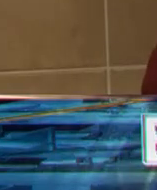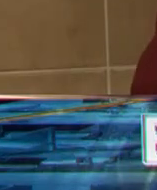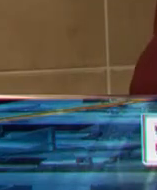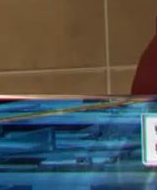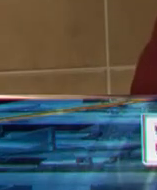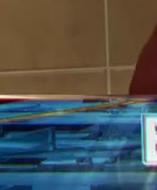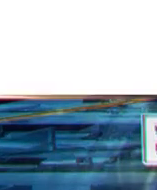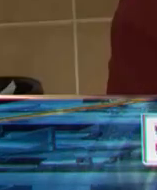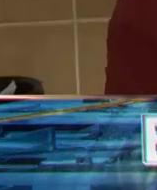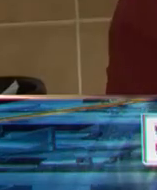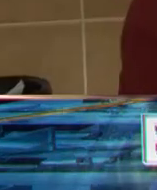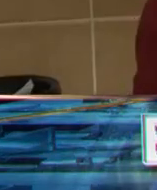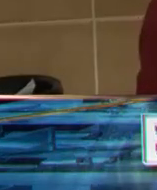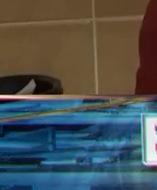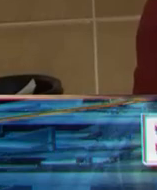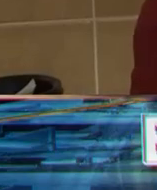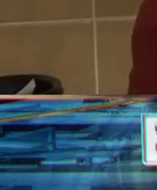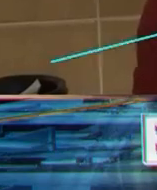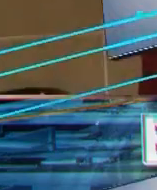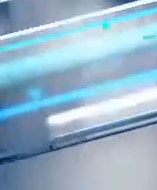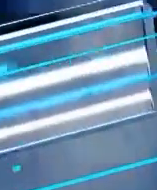ашып көріңіздер. Тұп-тұнық су ағып тұр.